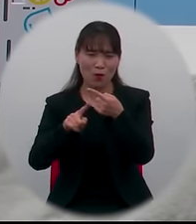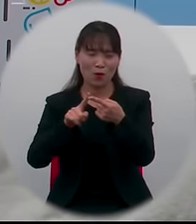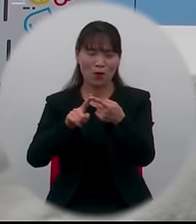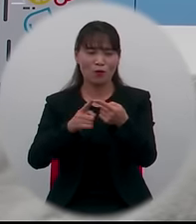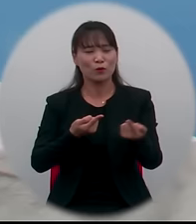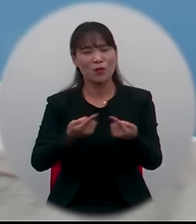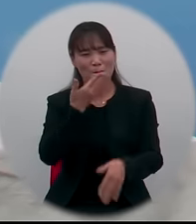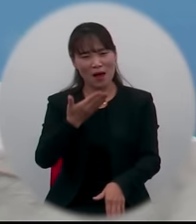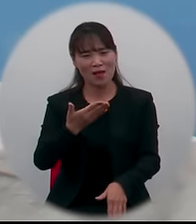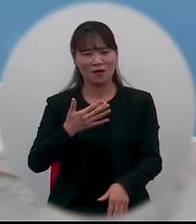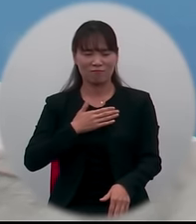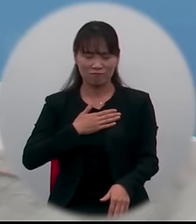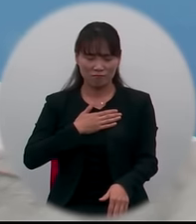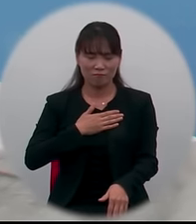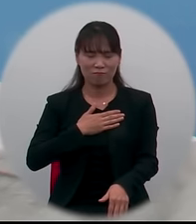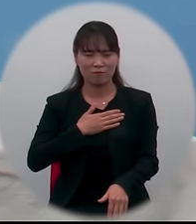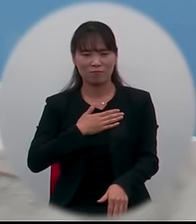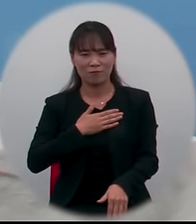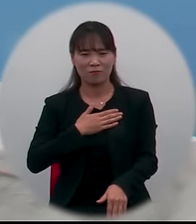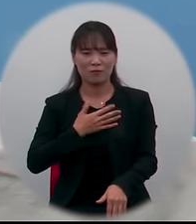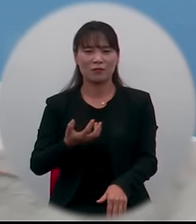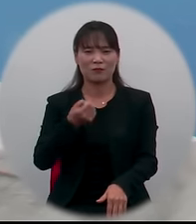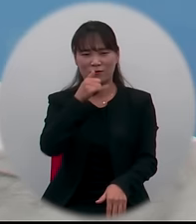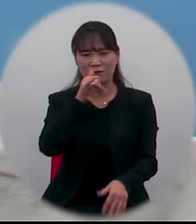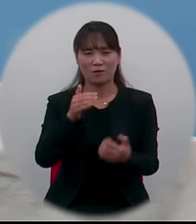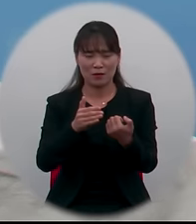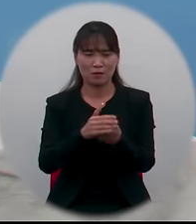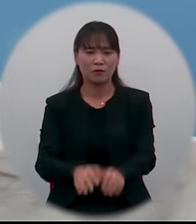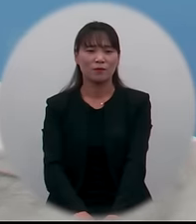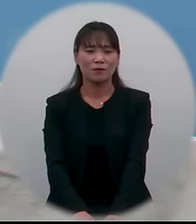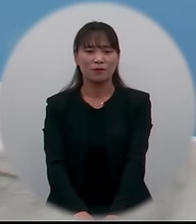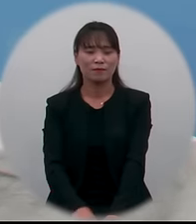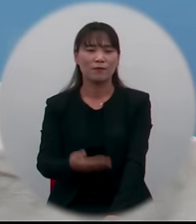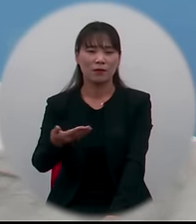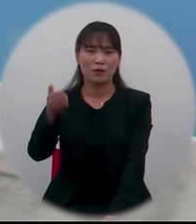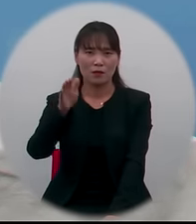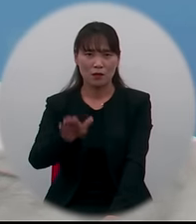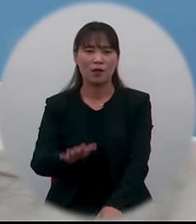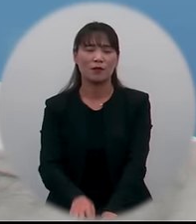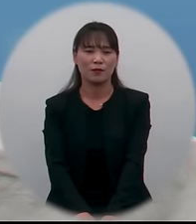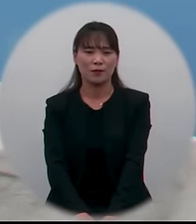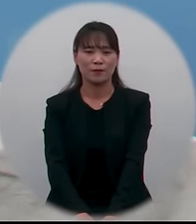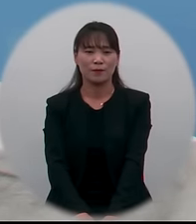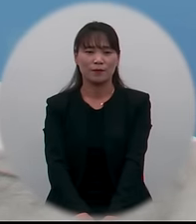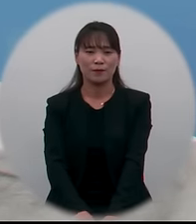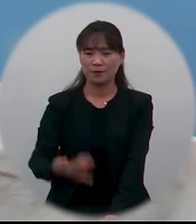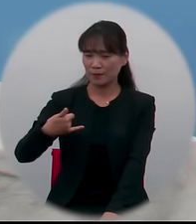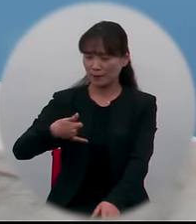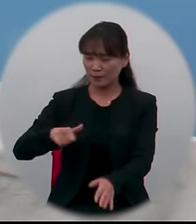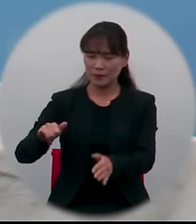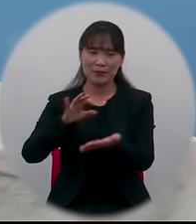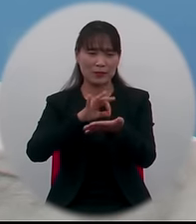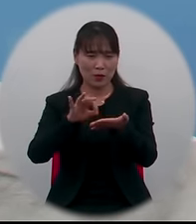심리적인 기재가 작용하기 때문이죠 그런데 우리 자녀들이 사용하는 디지털 콘텐츠 그렇게 호락호락하지가